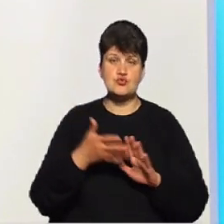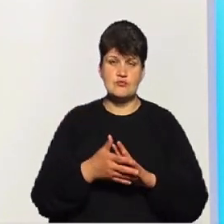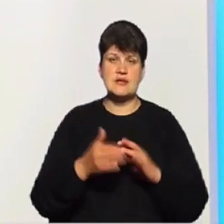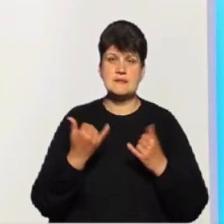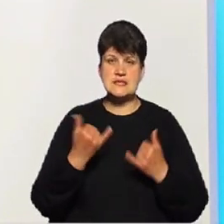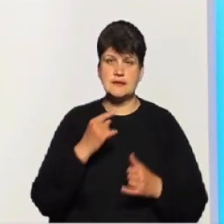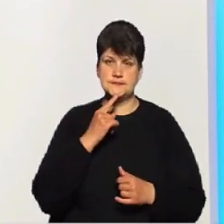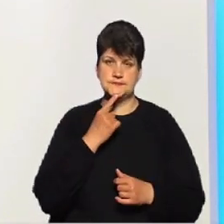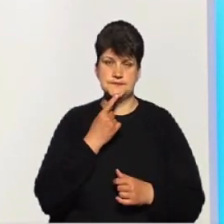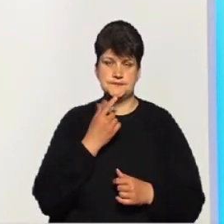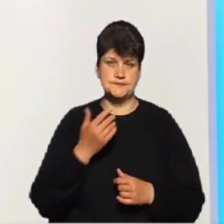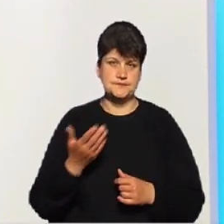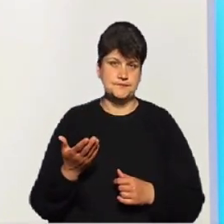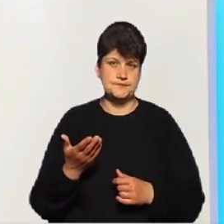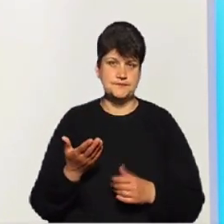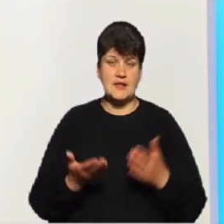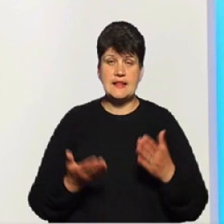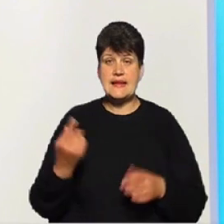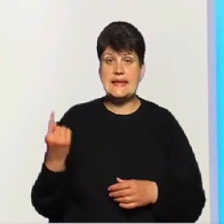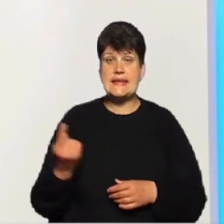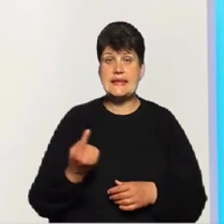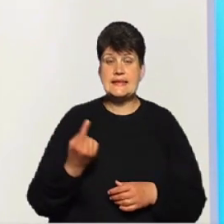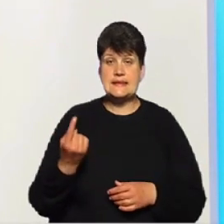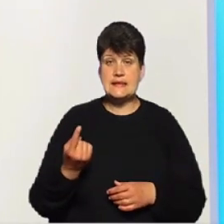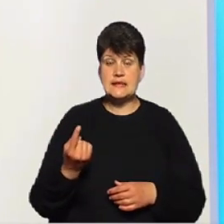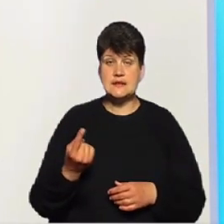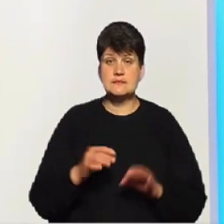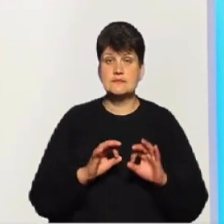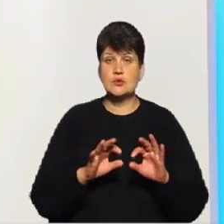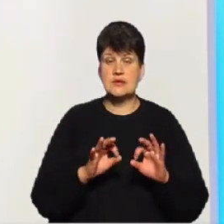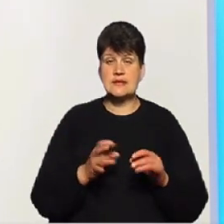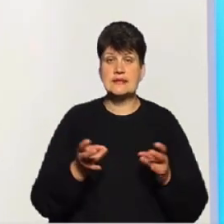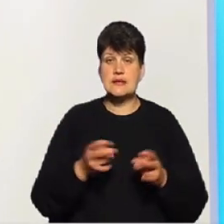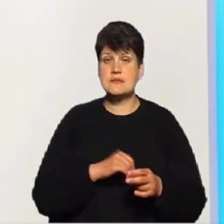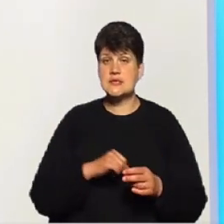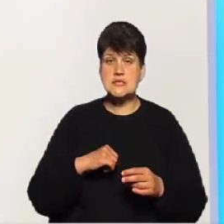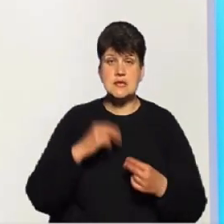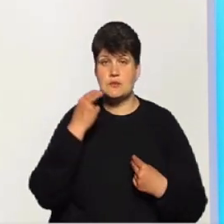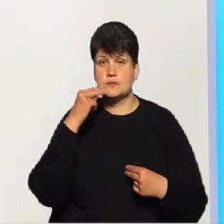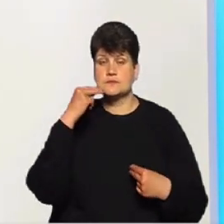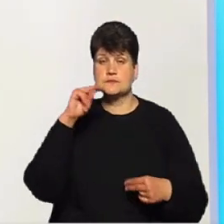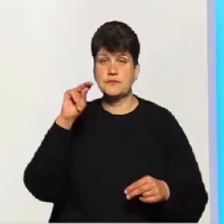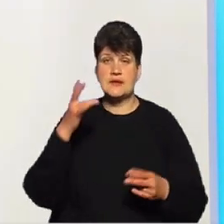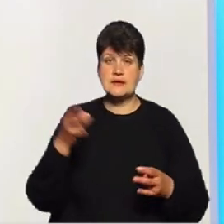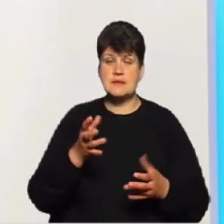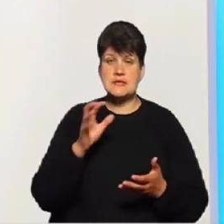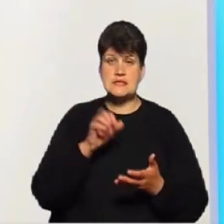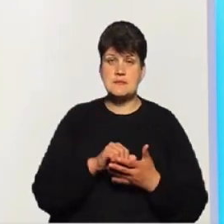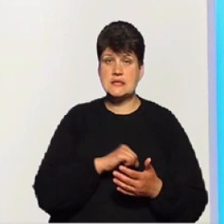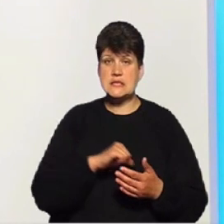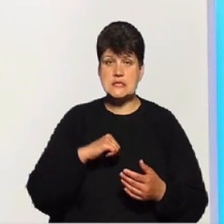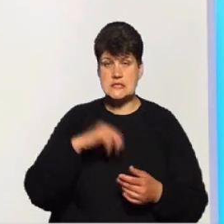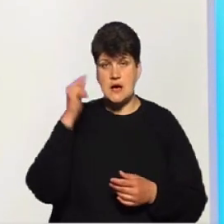зараз нелегко, але єдиний рецепт – треба самовдосконалюватися, треба займатися